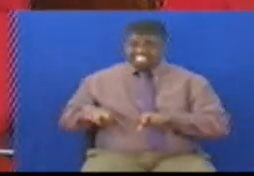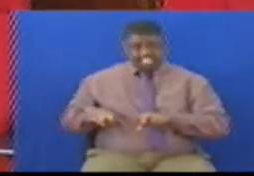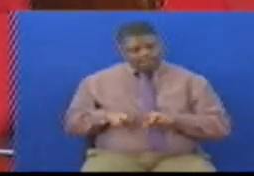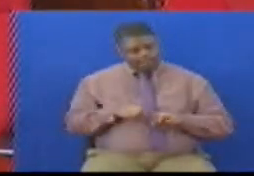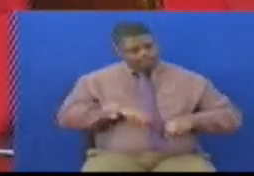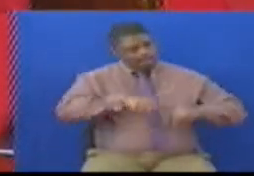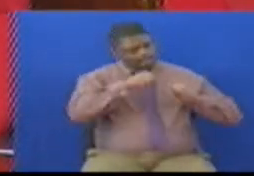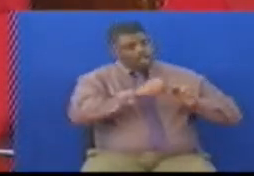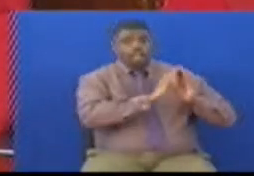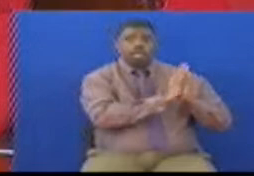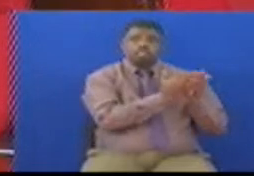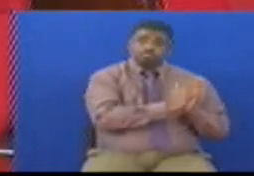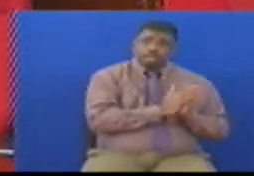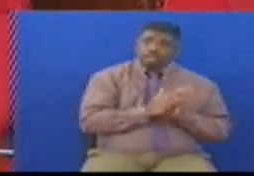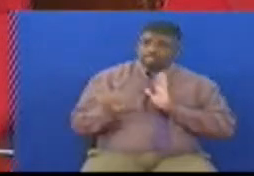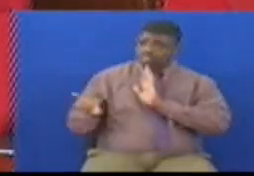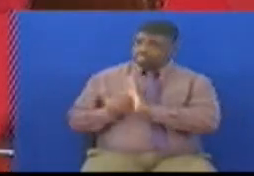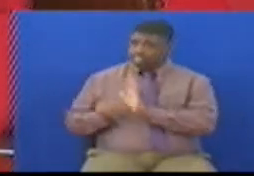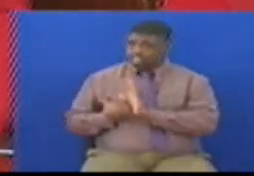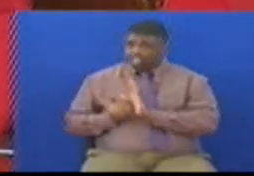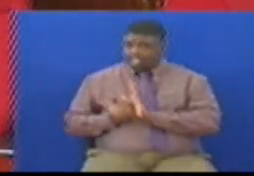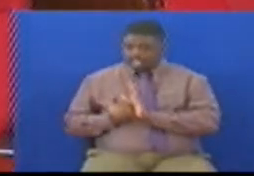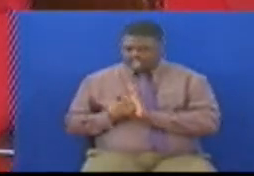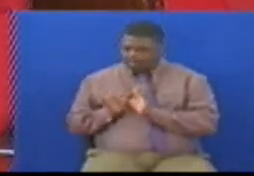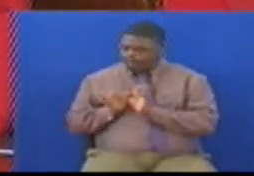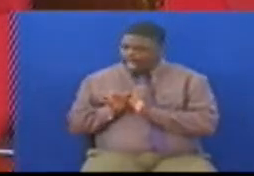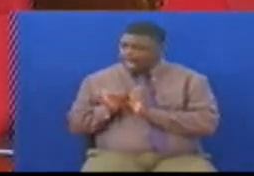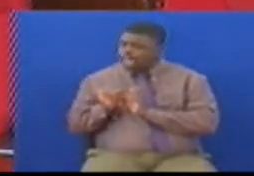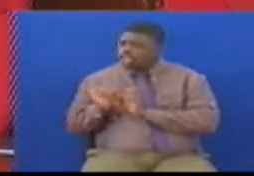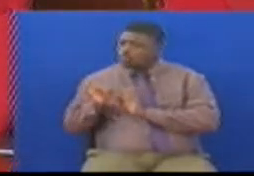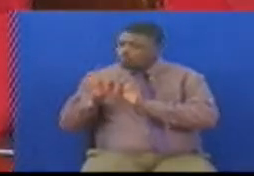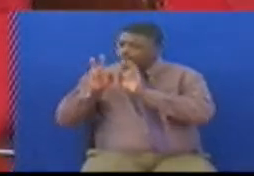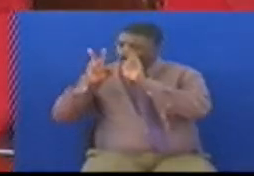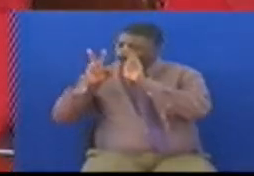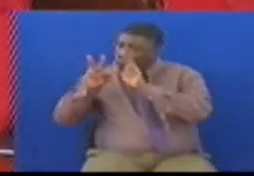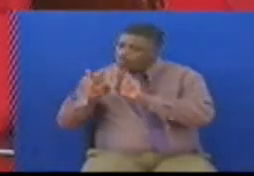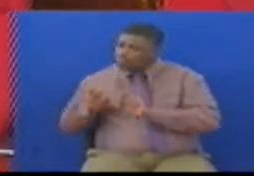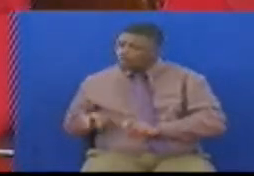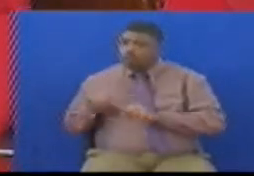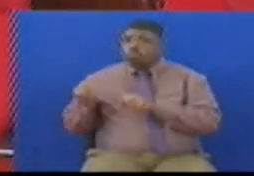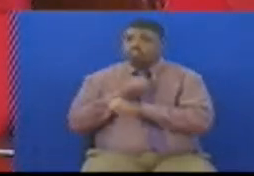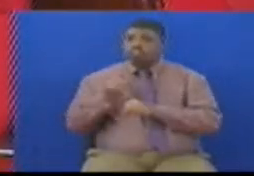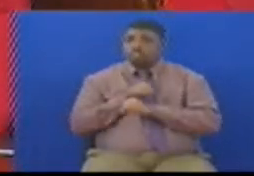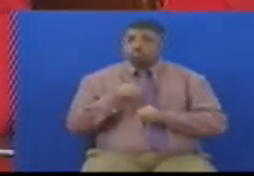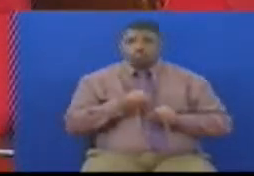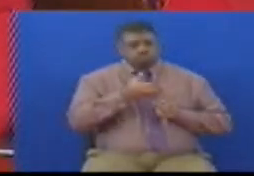kisheria aendelee na ukaguzi maalum unaofanywa kuhusu taratibu